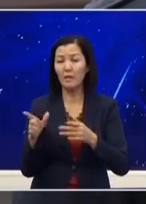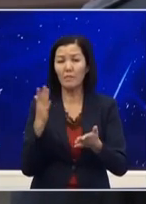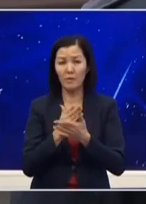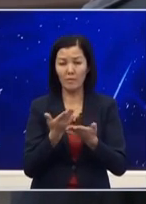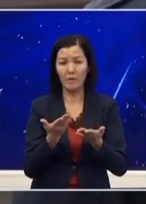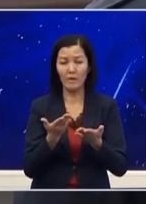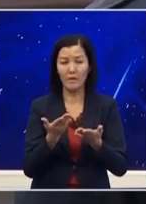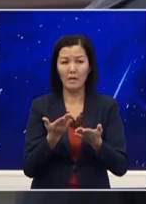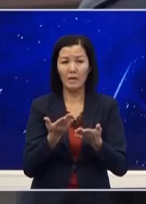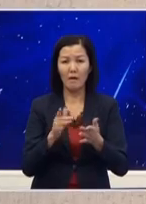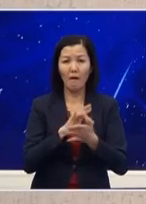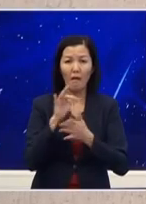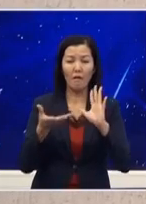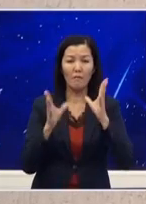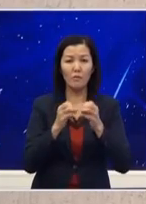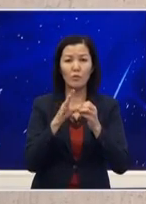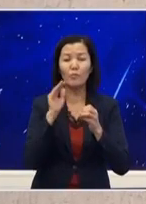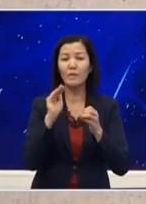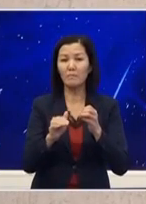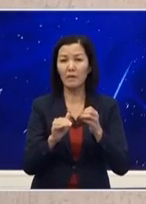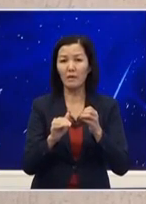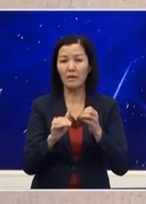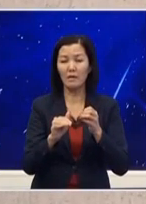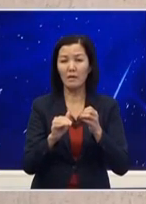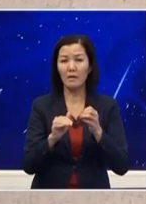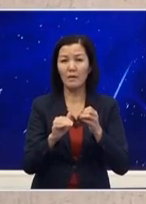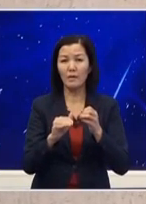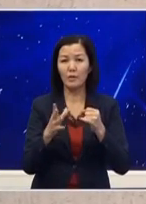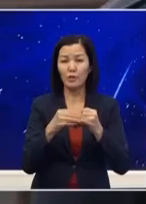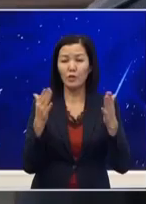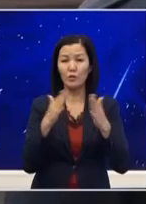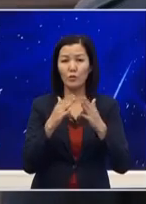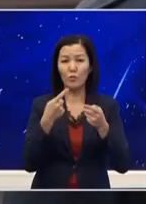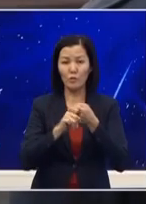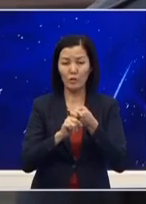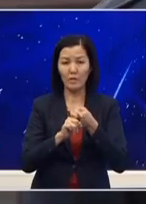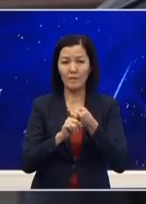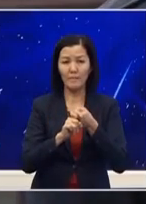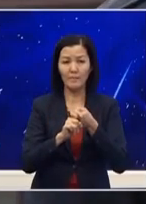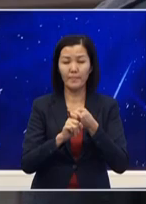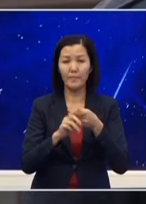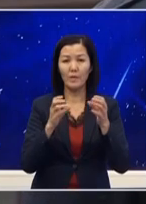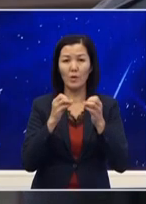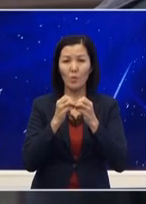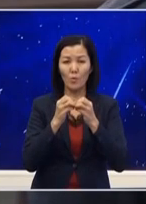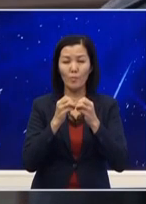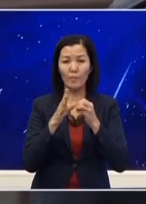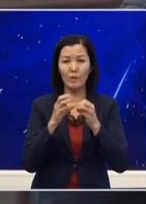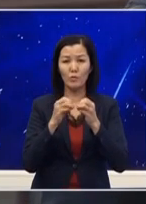отыр. Енді қала бойынша 15 мыңдай уже жеке үйіндер қосылды. 15-17